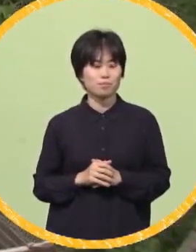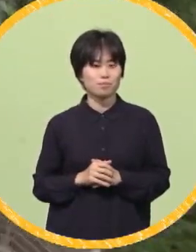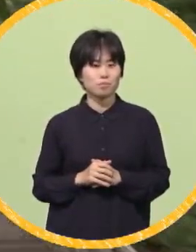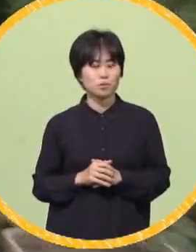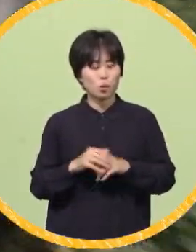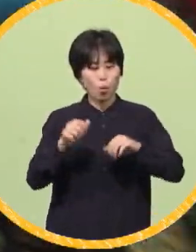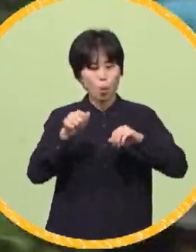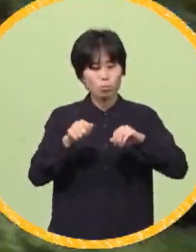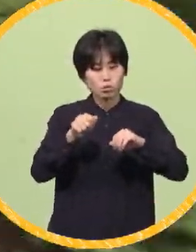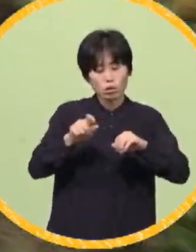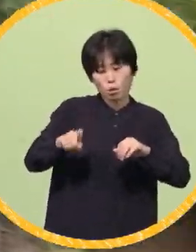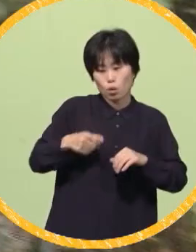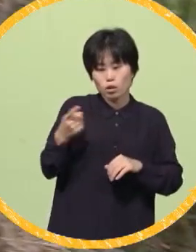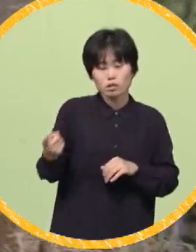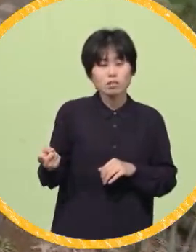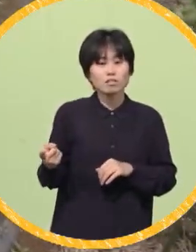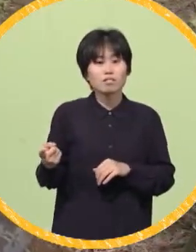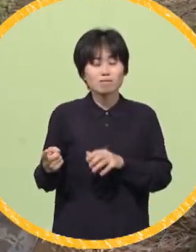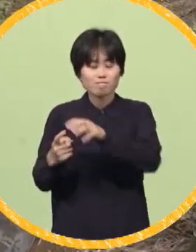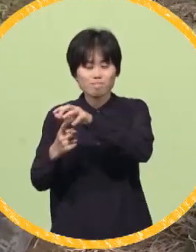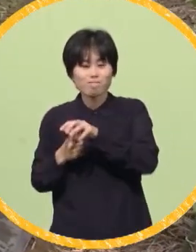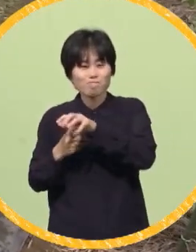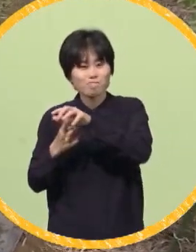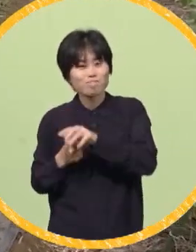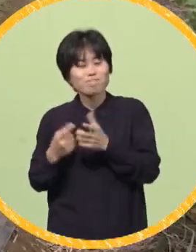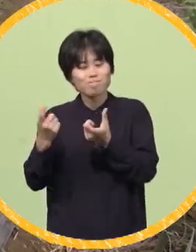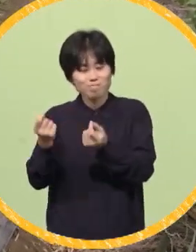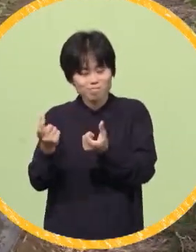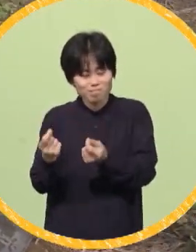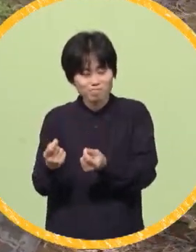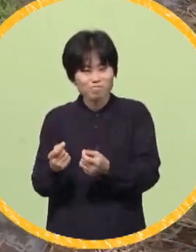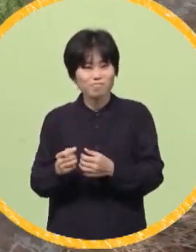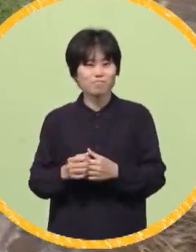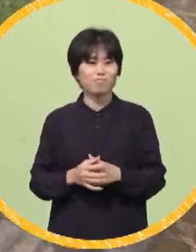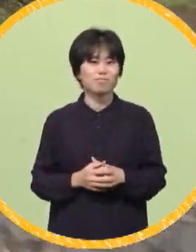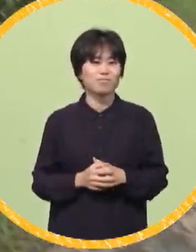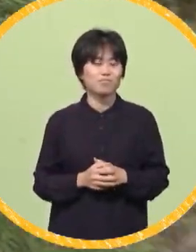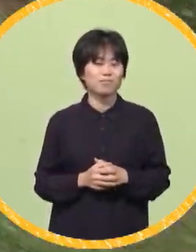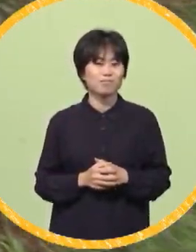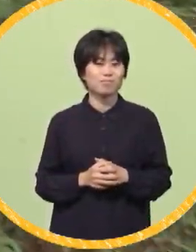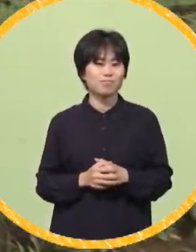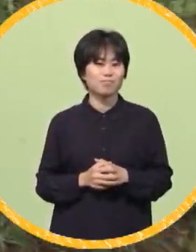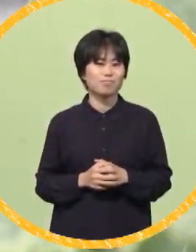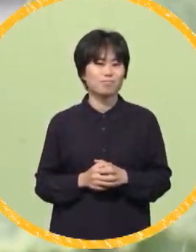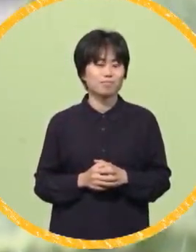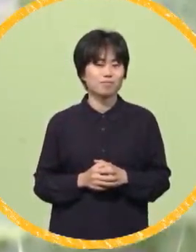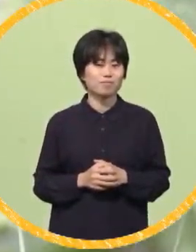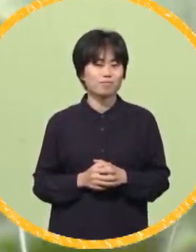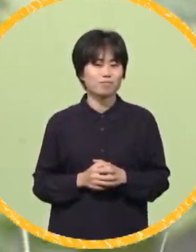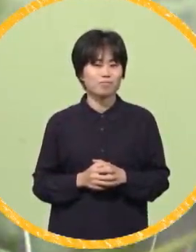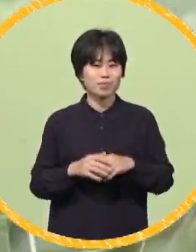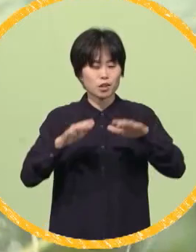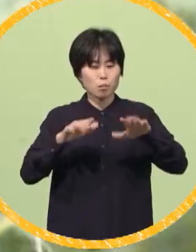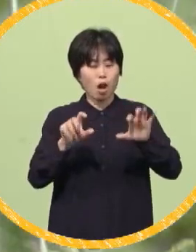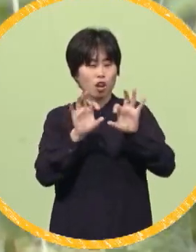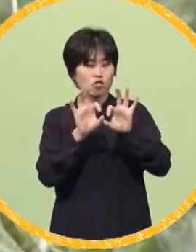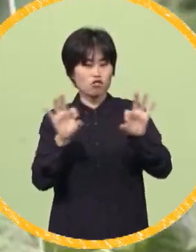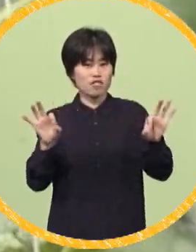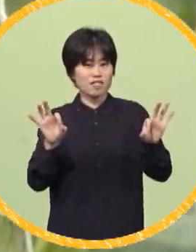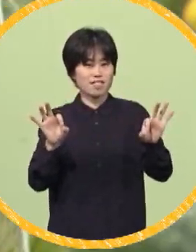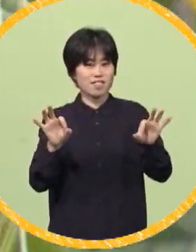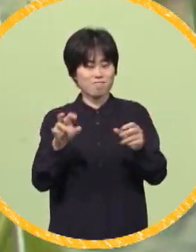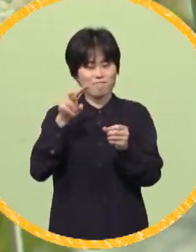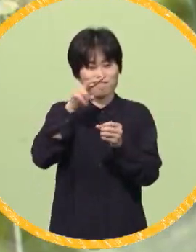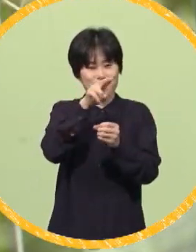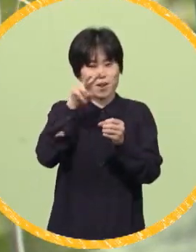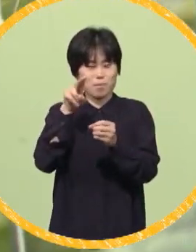お店のすぐ脇にあるんですね。 そうですね、もうお店の横が畑としてやっております。ちょうど今キュウリ収穫